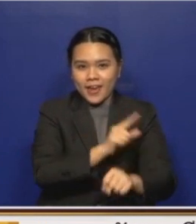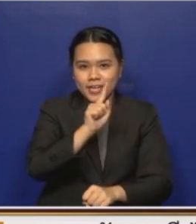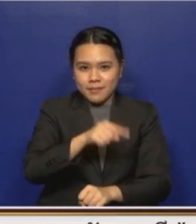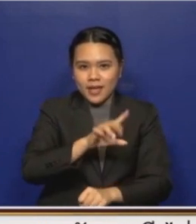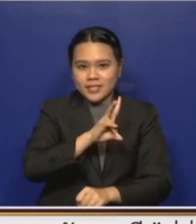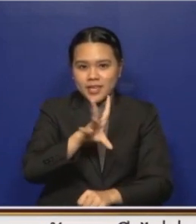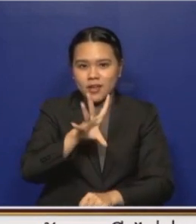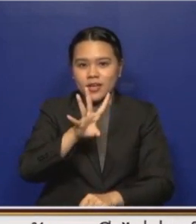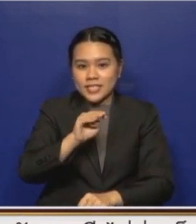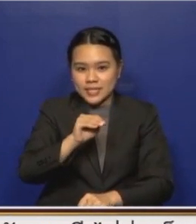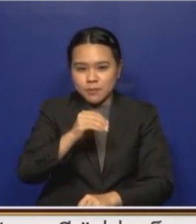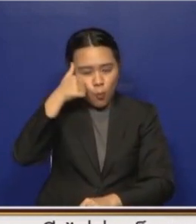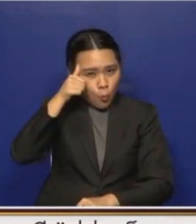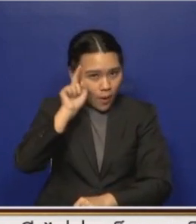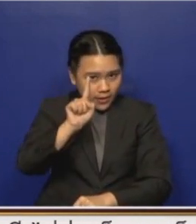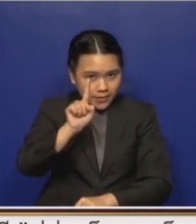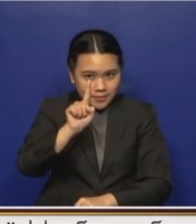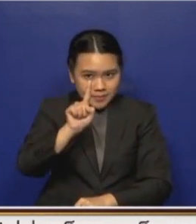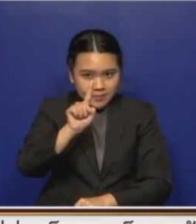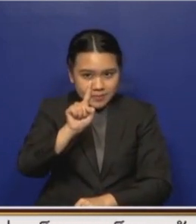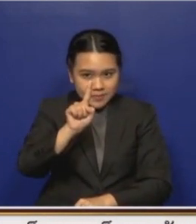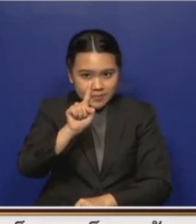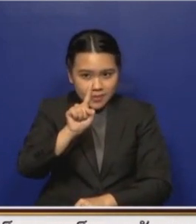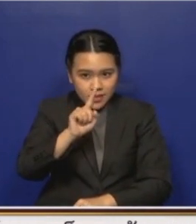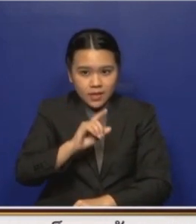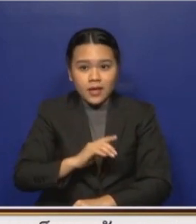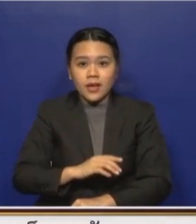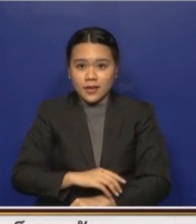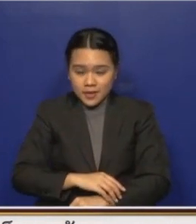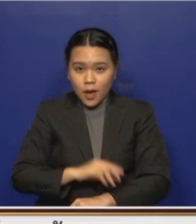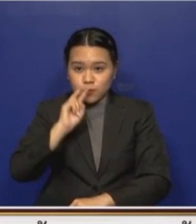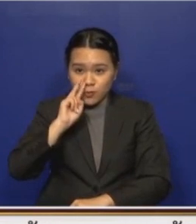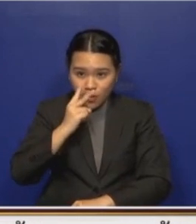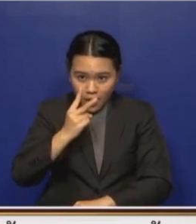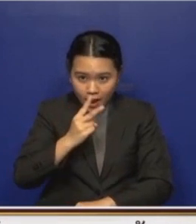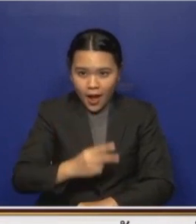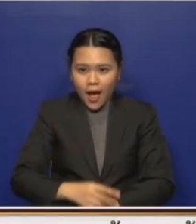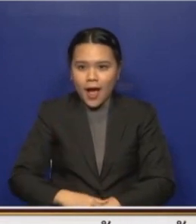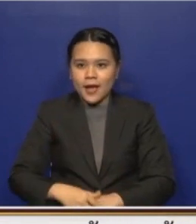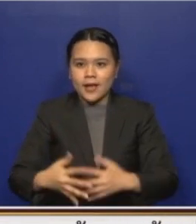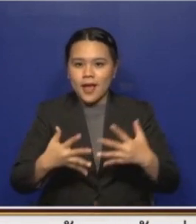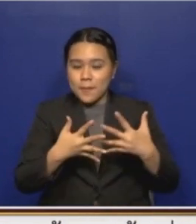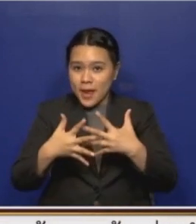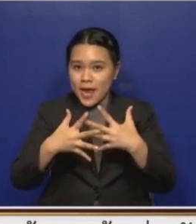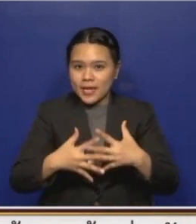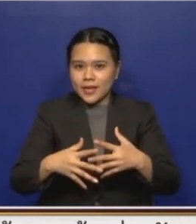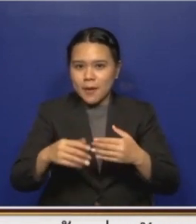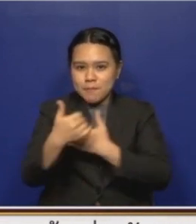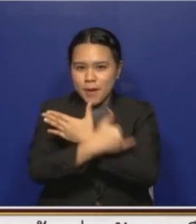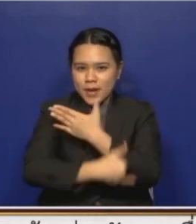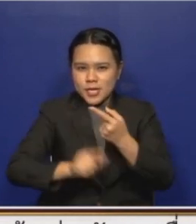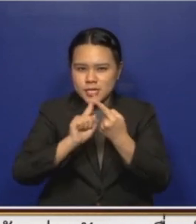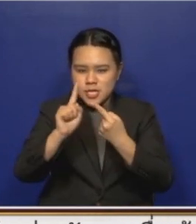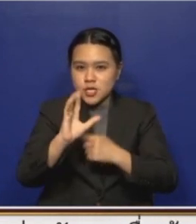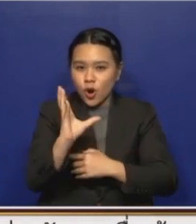ล้วยอเมริกันลูกละ6บาทน้ำหนักอ่อนเท่ากันด้วยแต่กล้วยที่ประเทศไทยฮะ